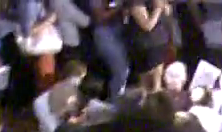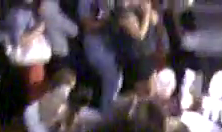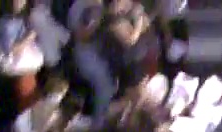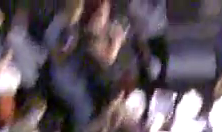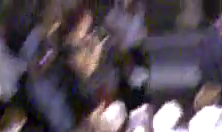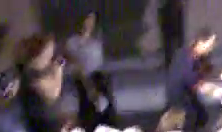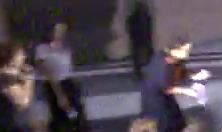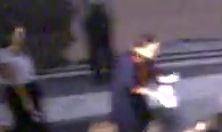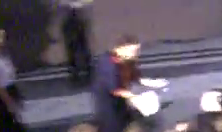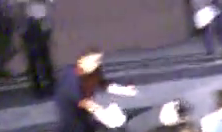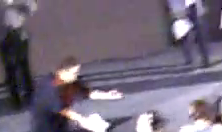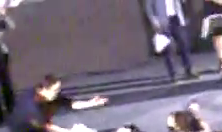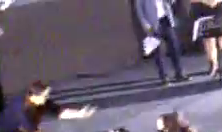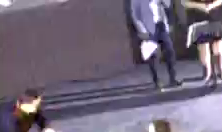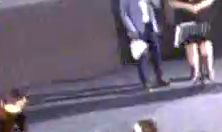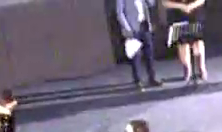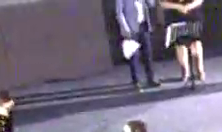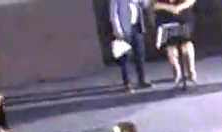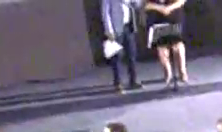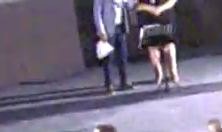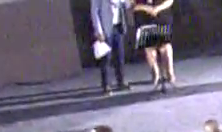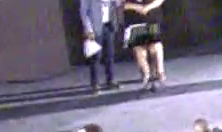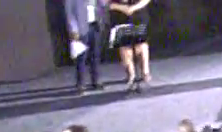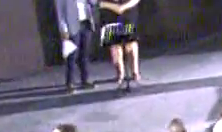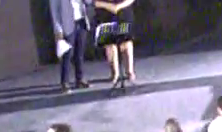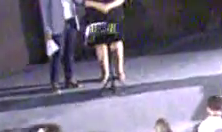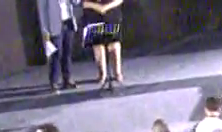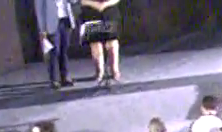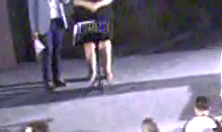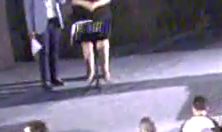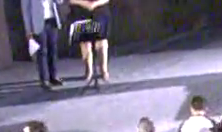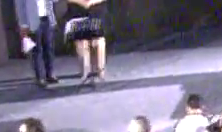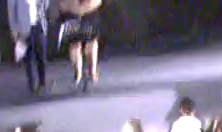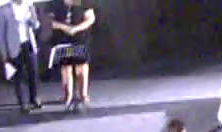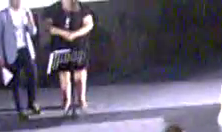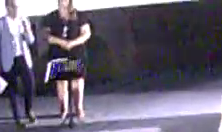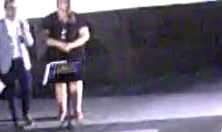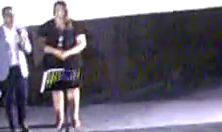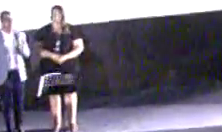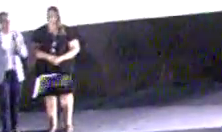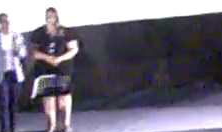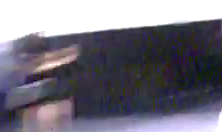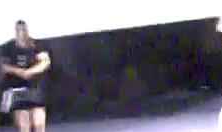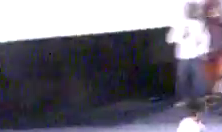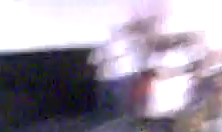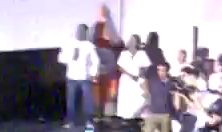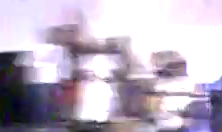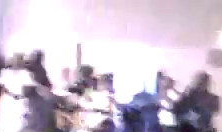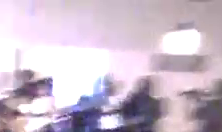الأمان، تنضاف إلى إعلان الاستقلال، تنضاف أيضا إلى إعلان الجمهورية